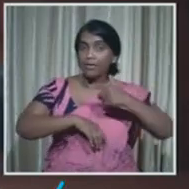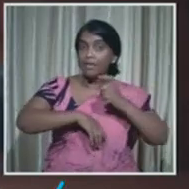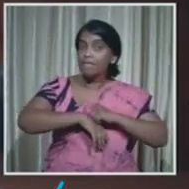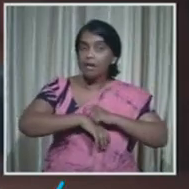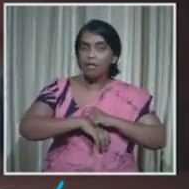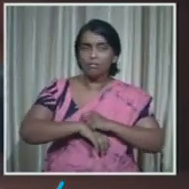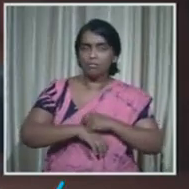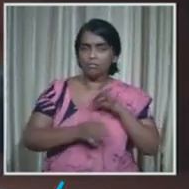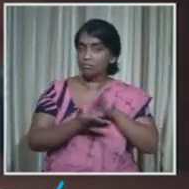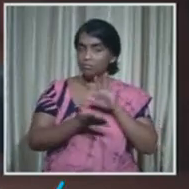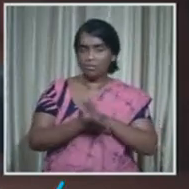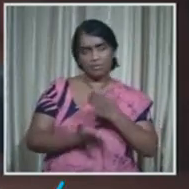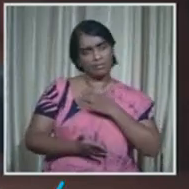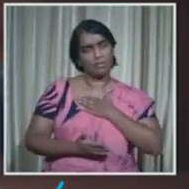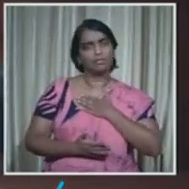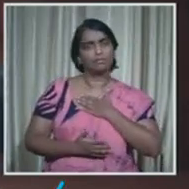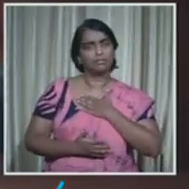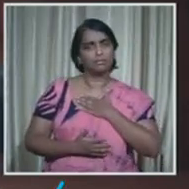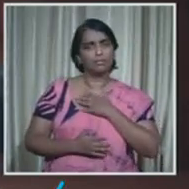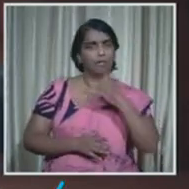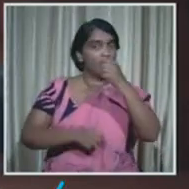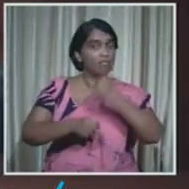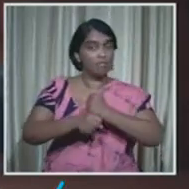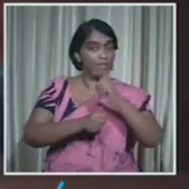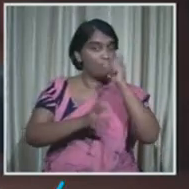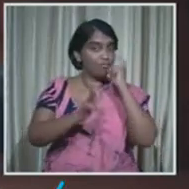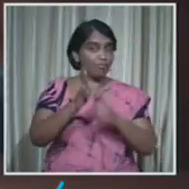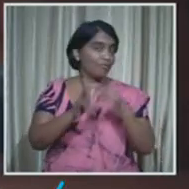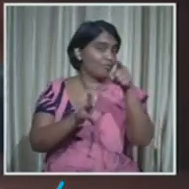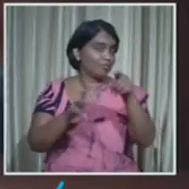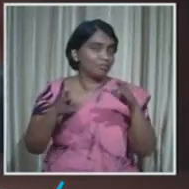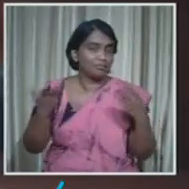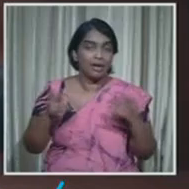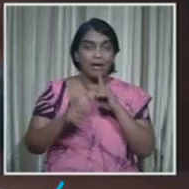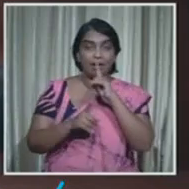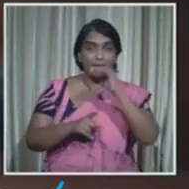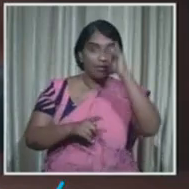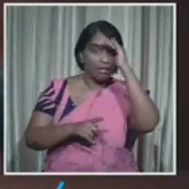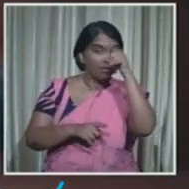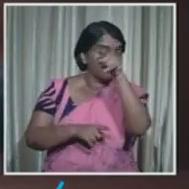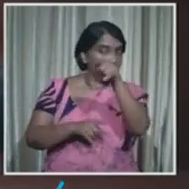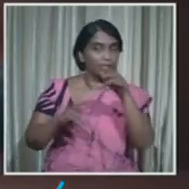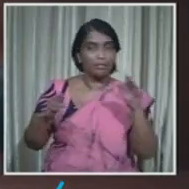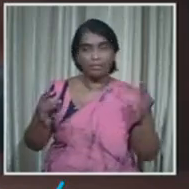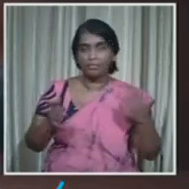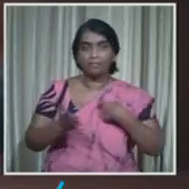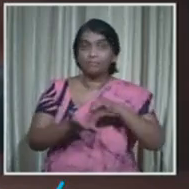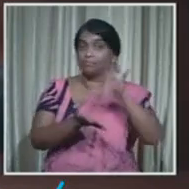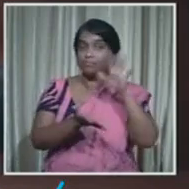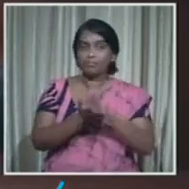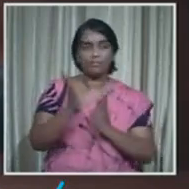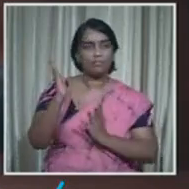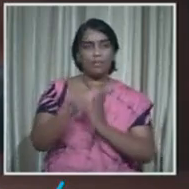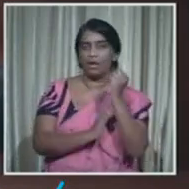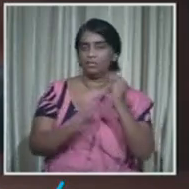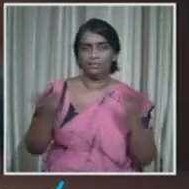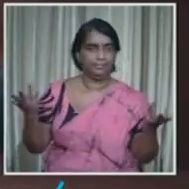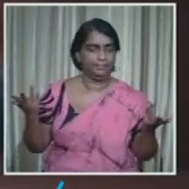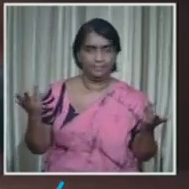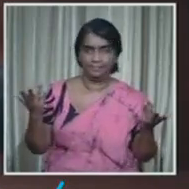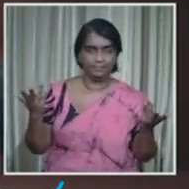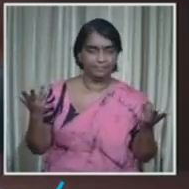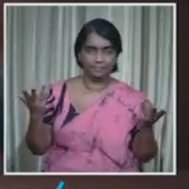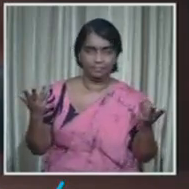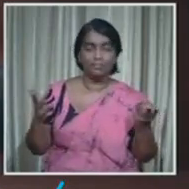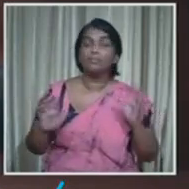තීරණ කරන්නේ මම. ඒක ආණ්ඩු පක්ෂ සංවිධායකවරයා හෝ කතානායකවරයාට හෝ ඒක තීන්දුව කිරීමේ අයිතියක් නැහැ ගරු කතානායකතුමනි.